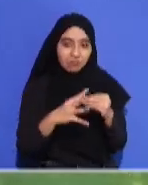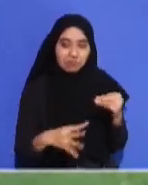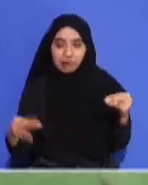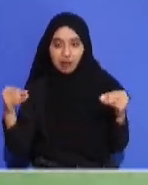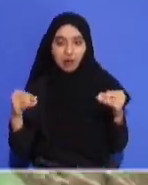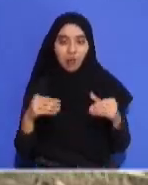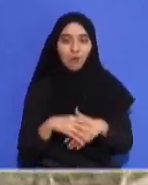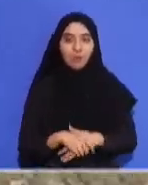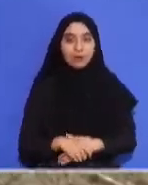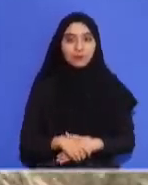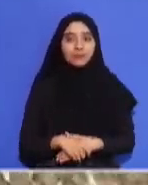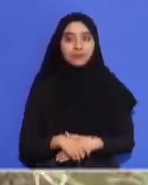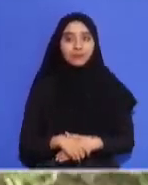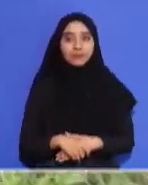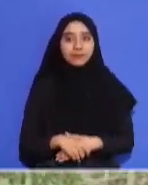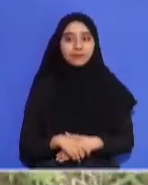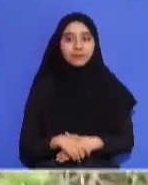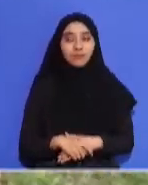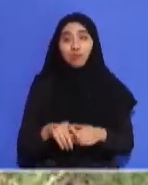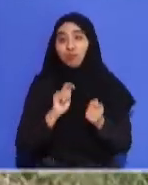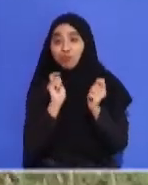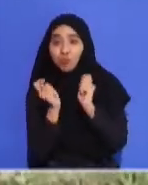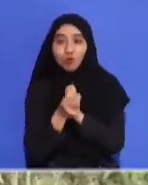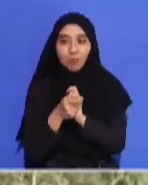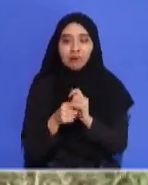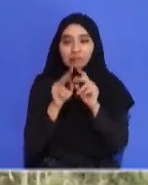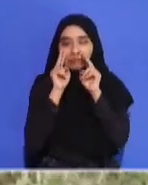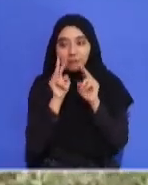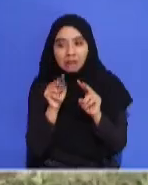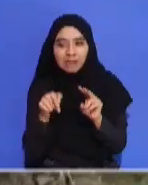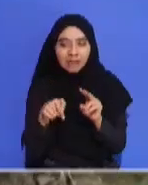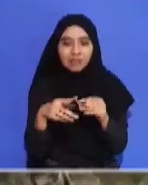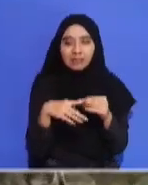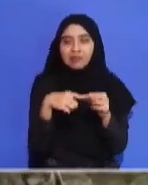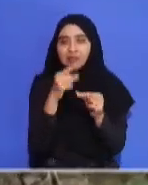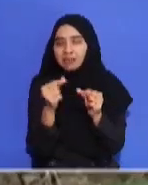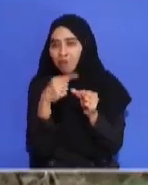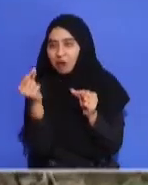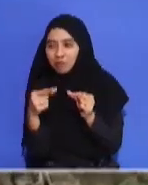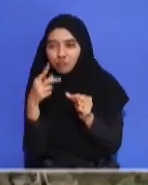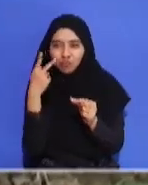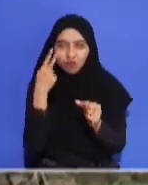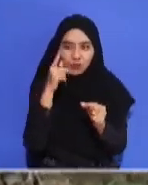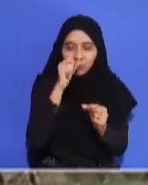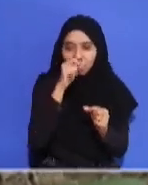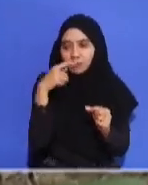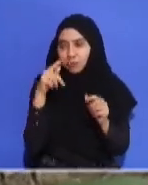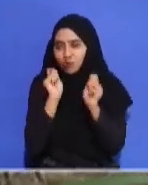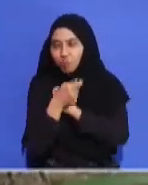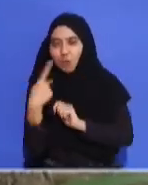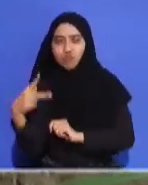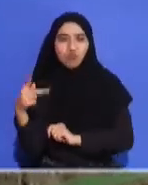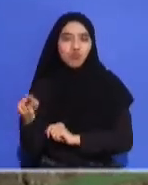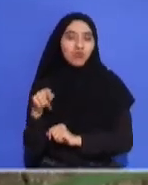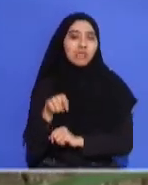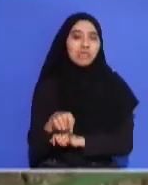Taneman terong ingkang katrajang virus jene menika kacihna saking wening ron ingkang ewah saking ijem dados jene. Pupusing taneman terong